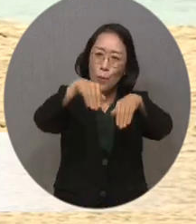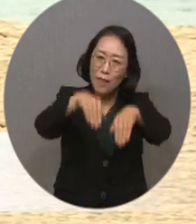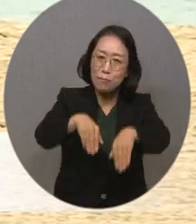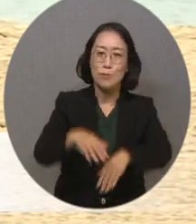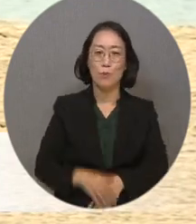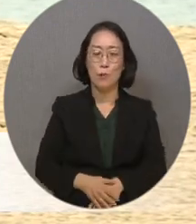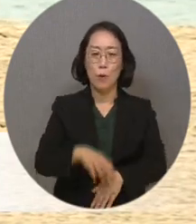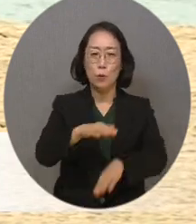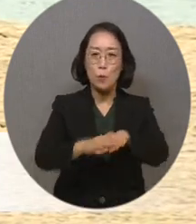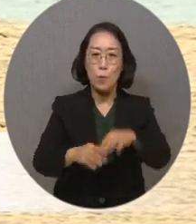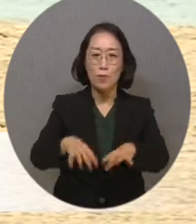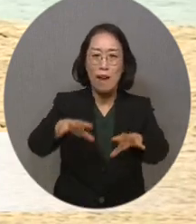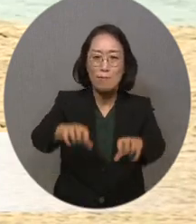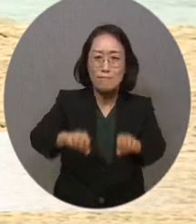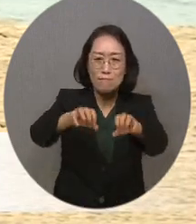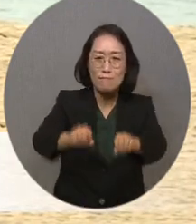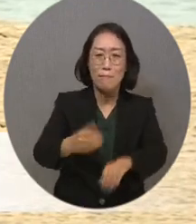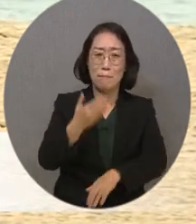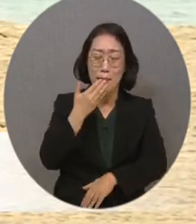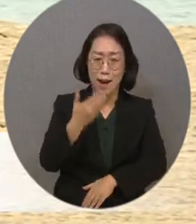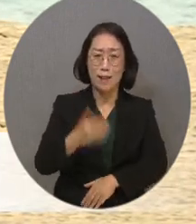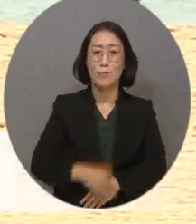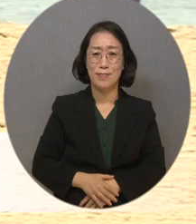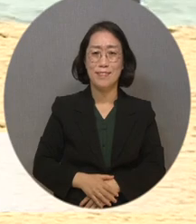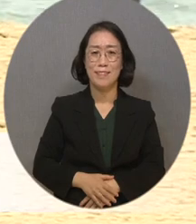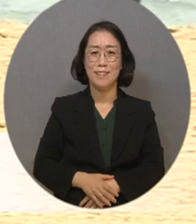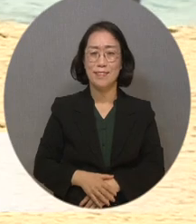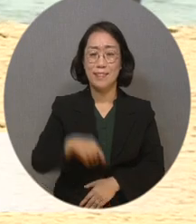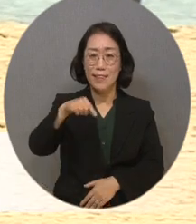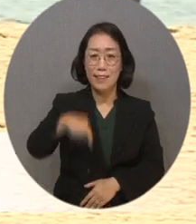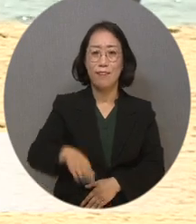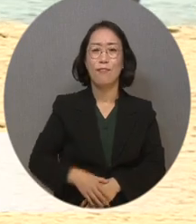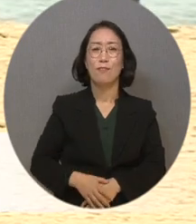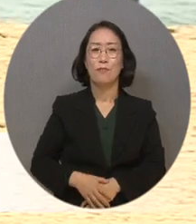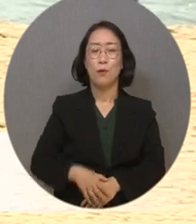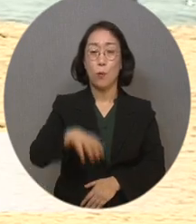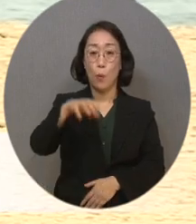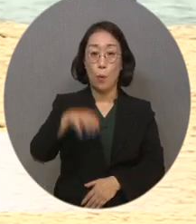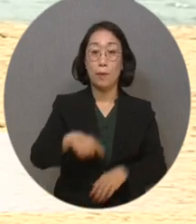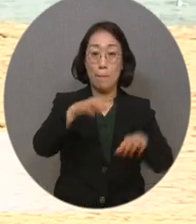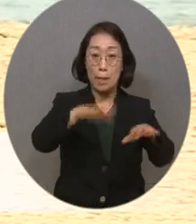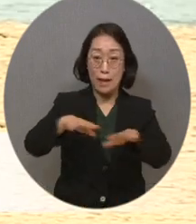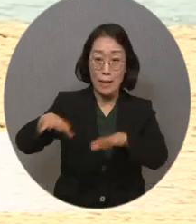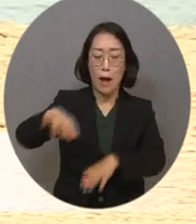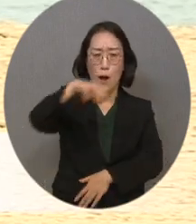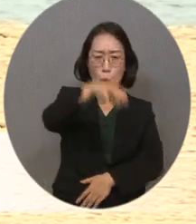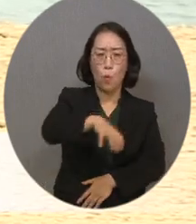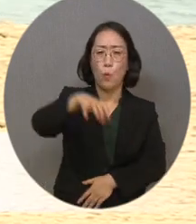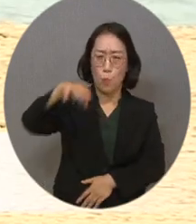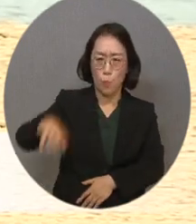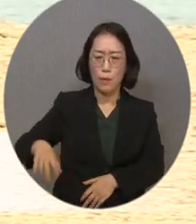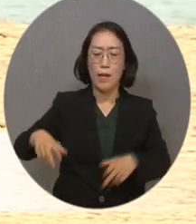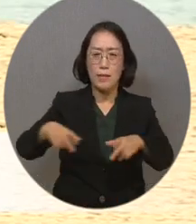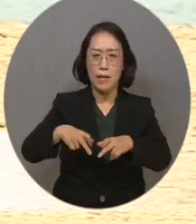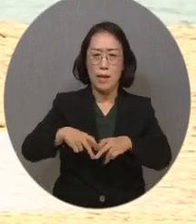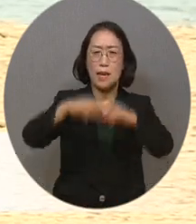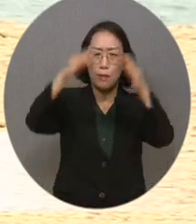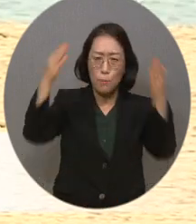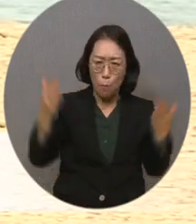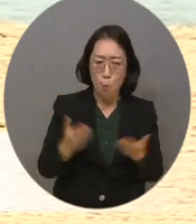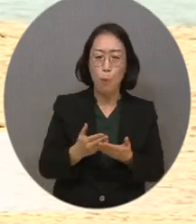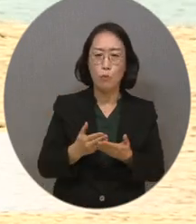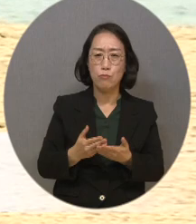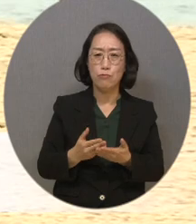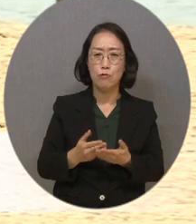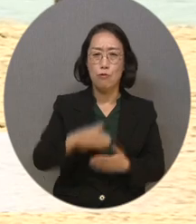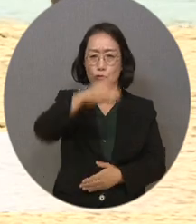담그고 손으로 만지 손도 담글 수 있는 이름 있는 바다에는 장애인이 다 갈 수 있는